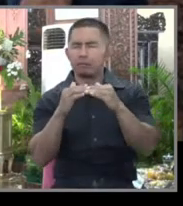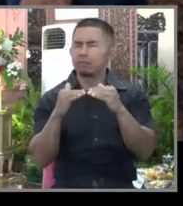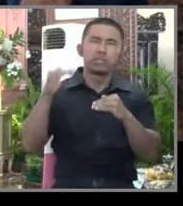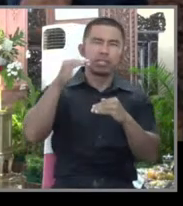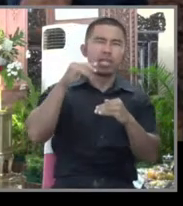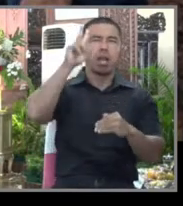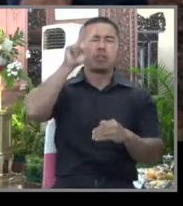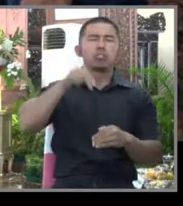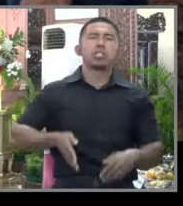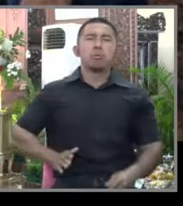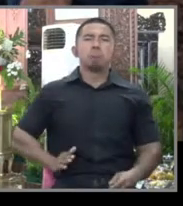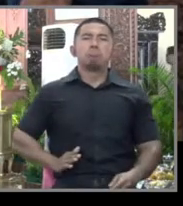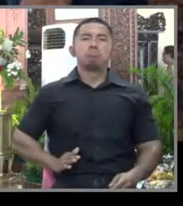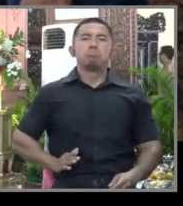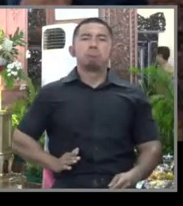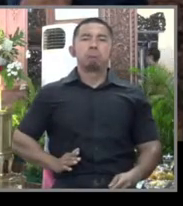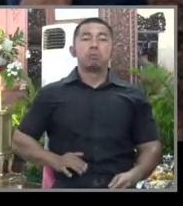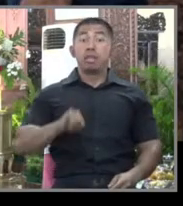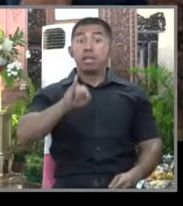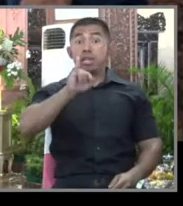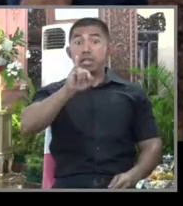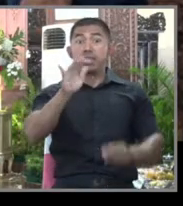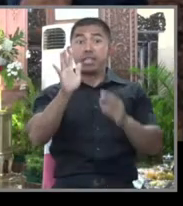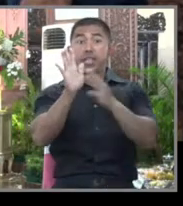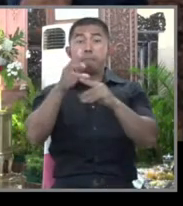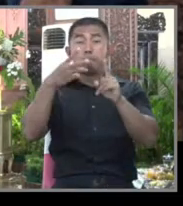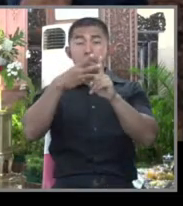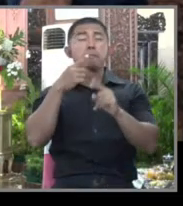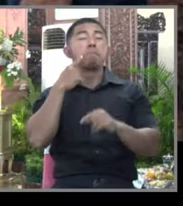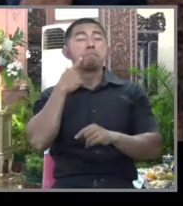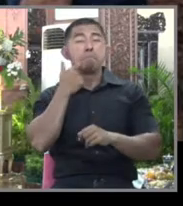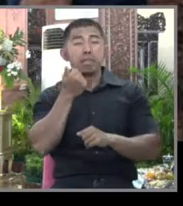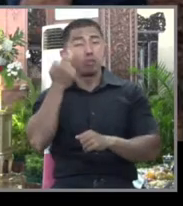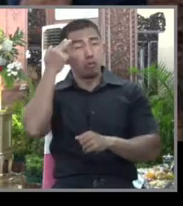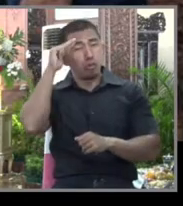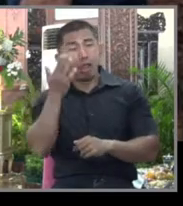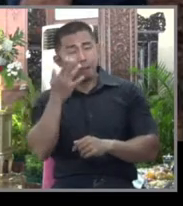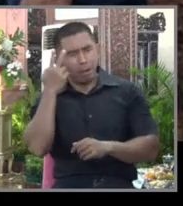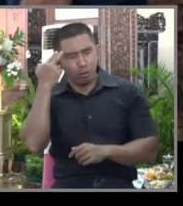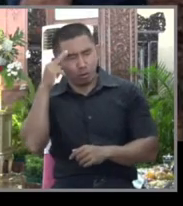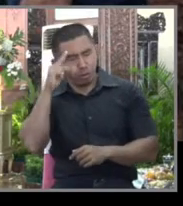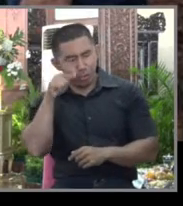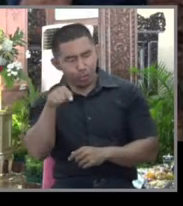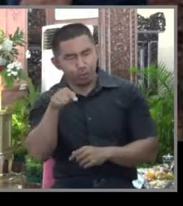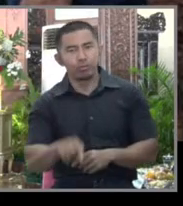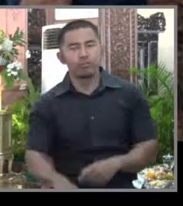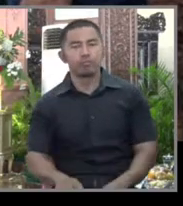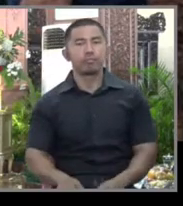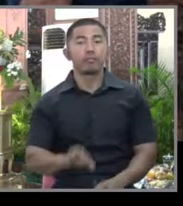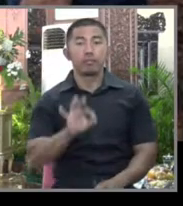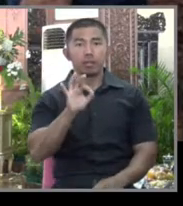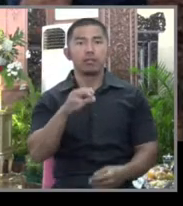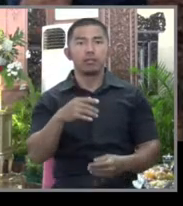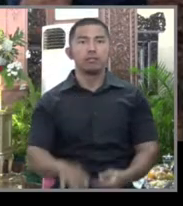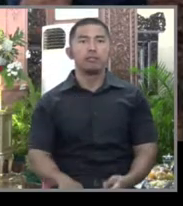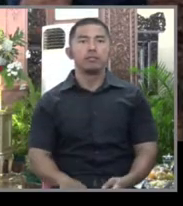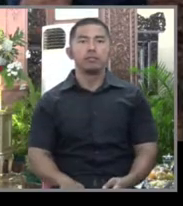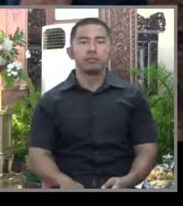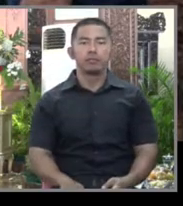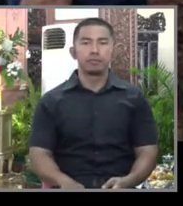menyiapkan kyb benar diperlukan antara lain Salah satu kontrol untuk itu lanjut saldo ada di